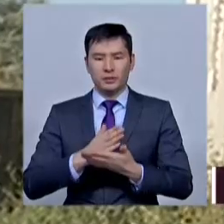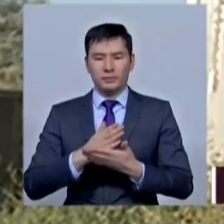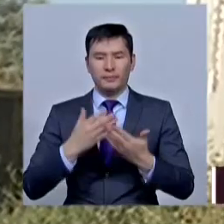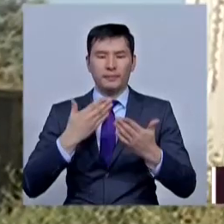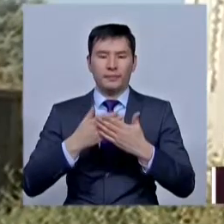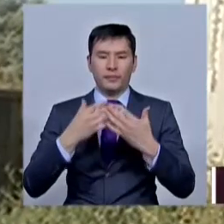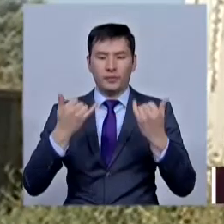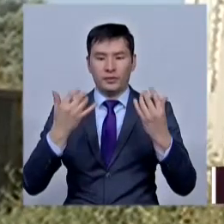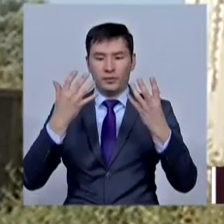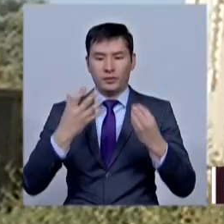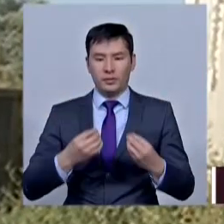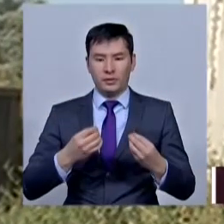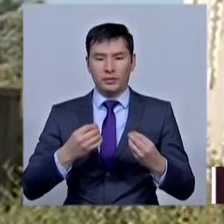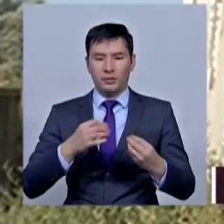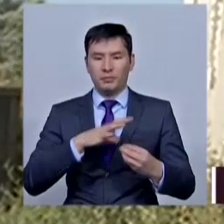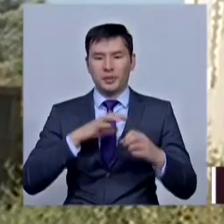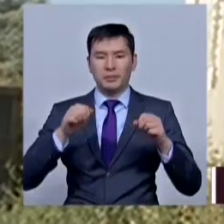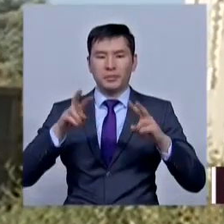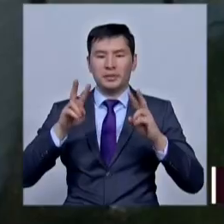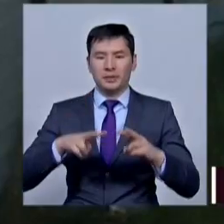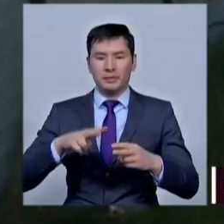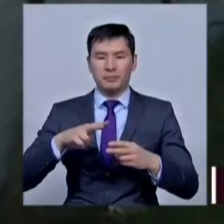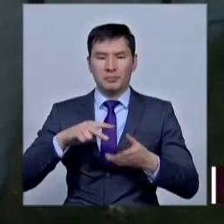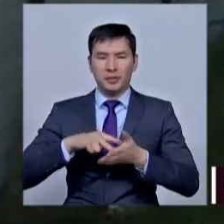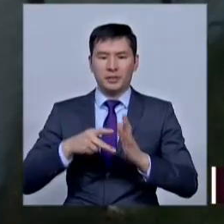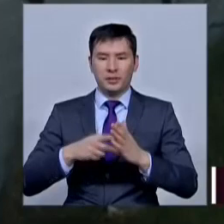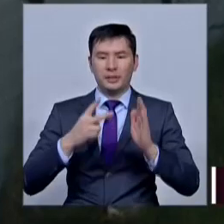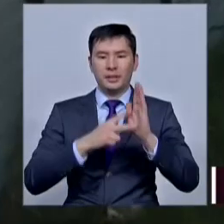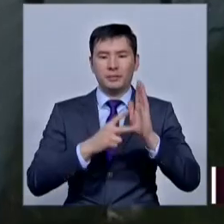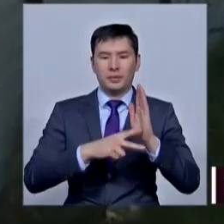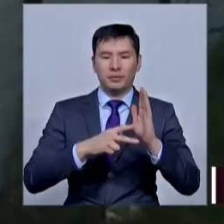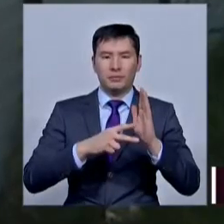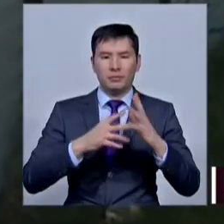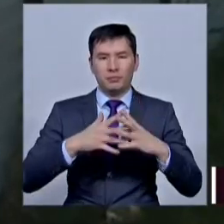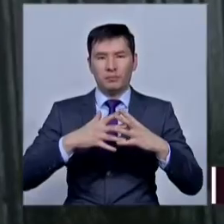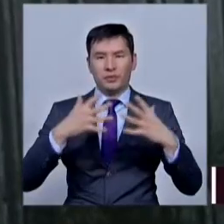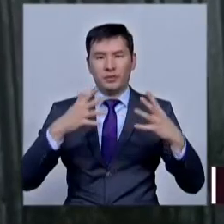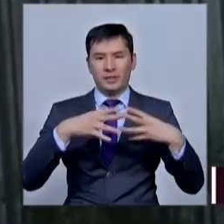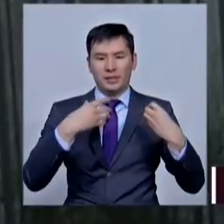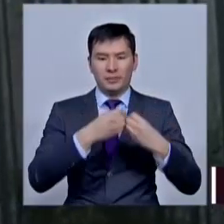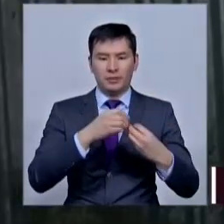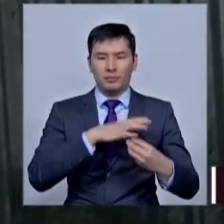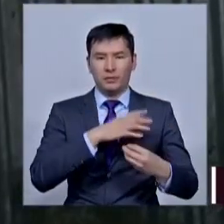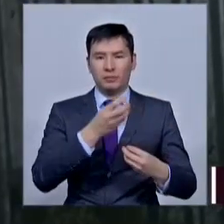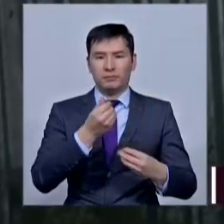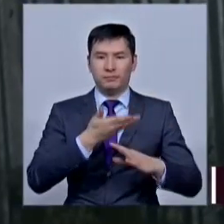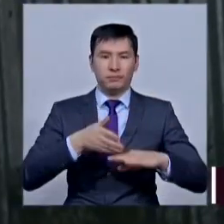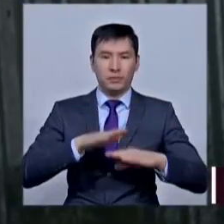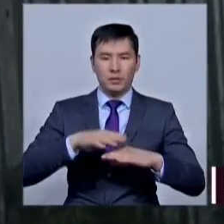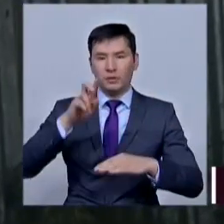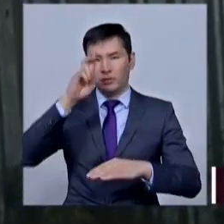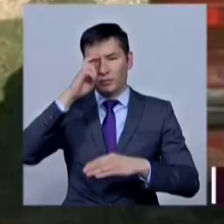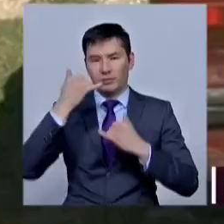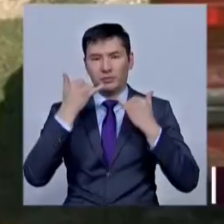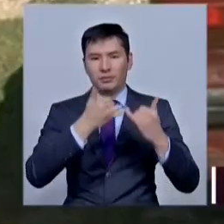Мәселен, бүгінде банк демеуімен арнайы бағдарламалар қарастырылып, 70-тен астам жағдайы төмен отбасына газ құбыры тартылған. Ал қалаға соңғы